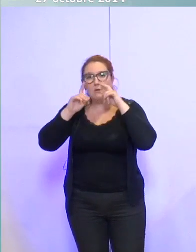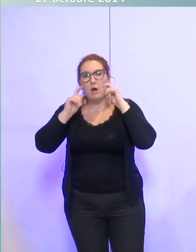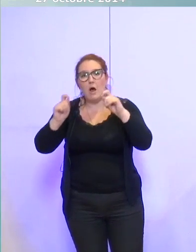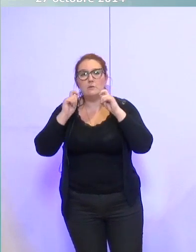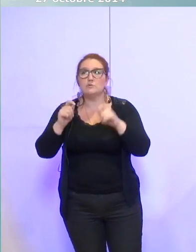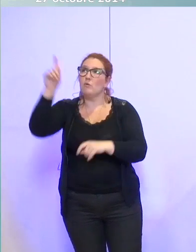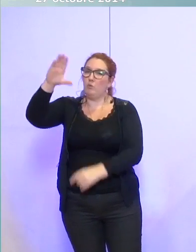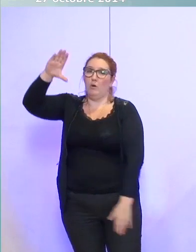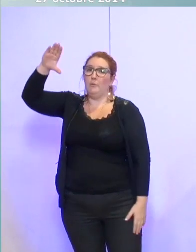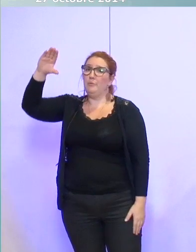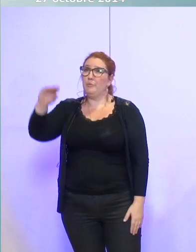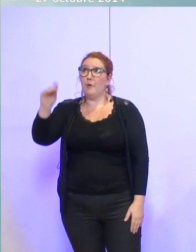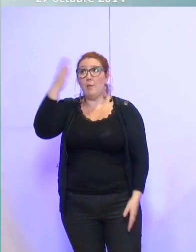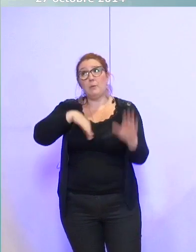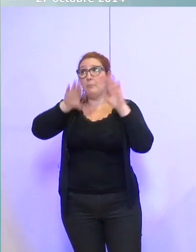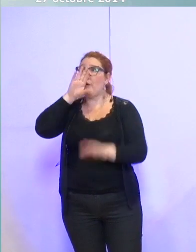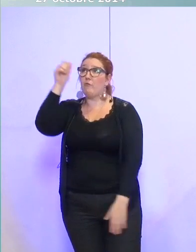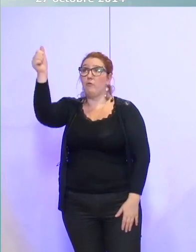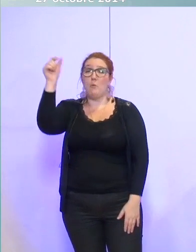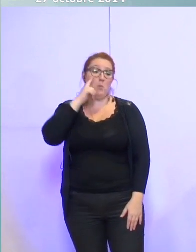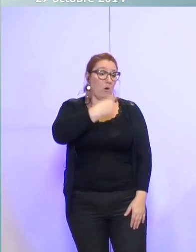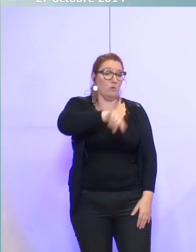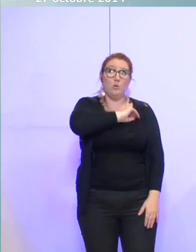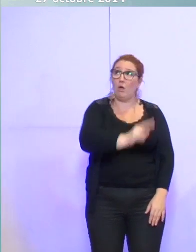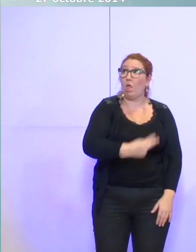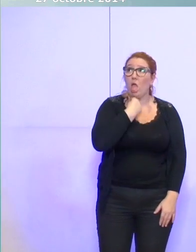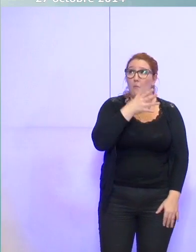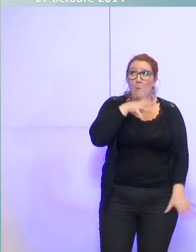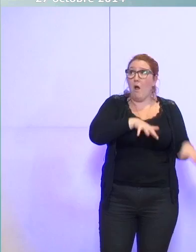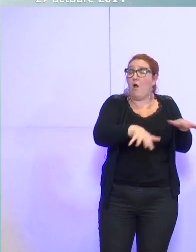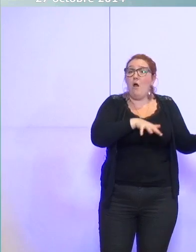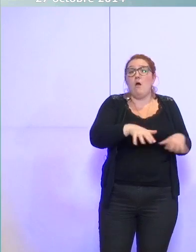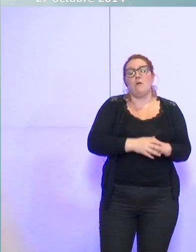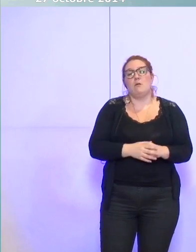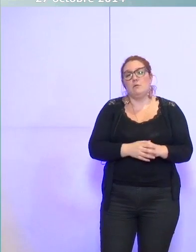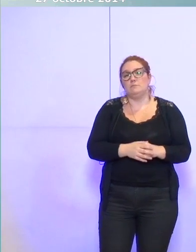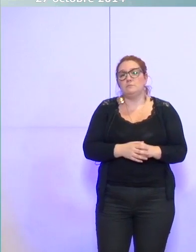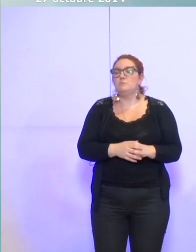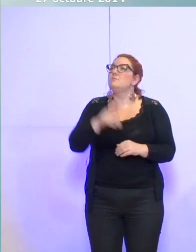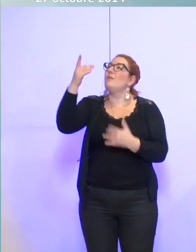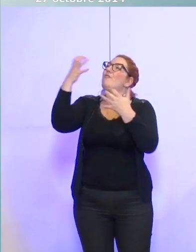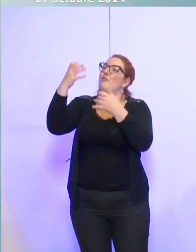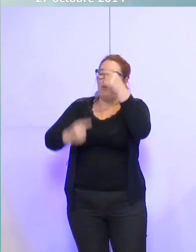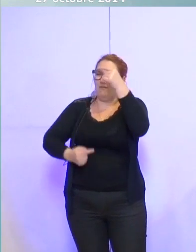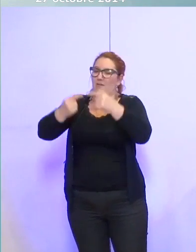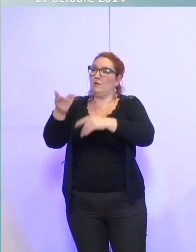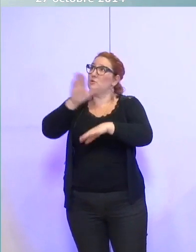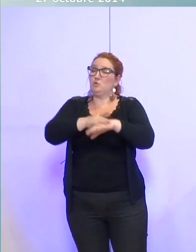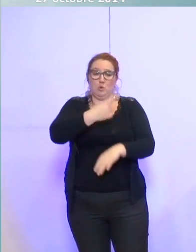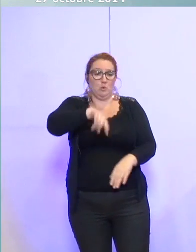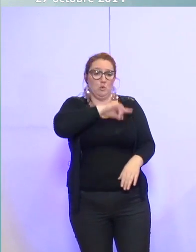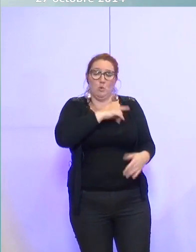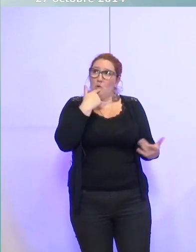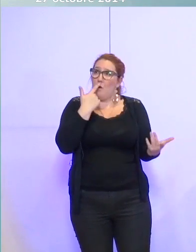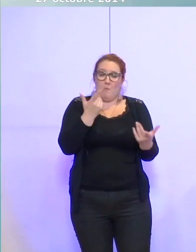qui pourrait être regretté et qui aurait un effet inverse à ce qui est souhaité, parce qu'il faut aussi rétablir les finances